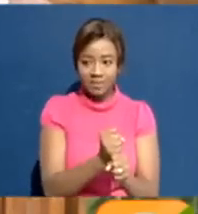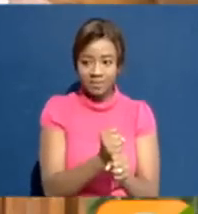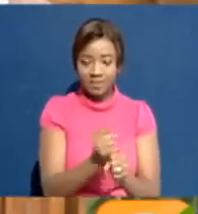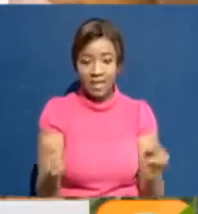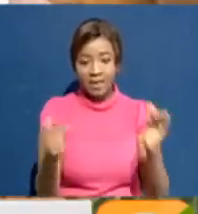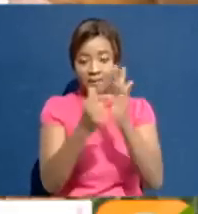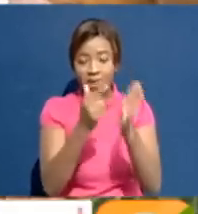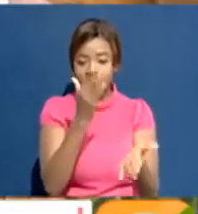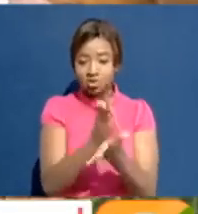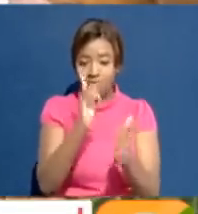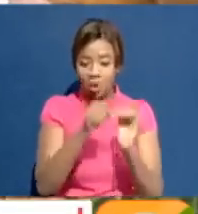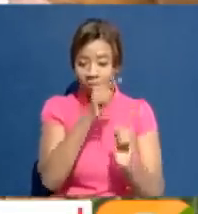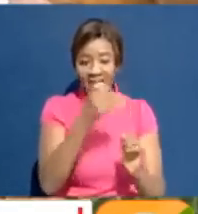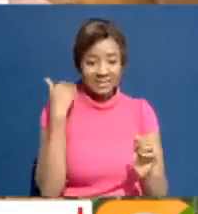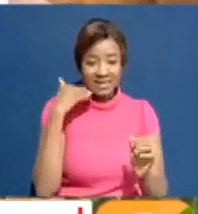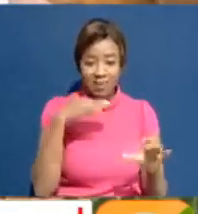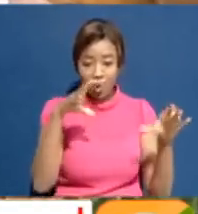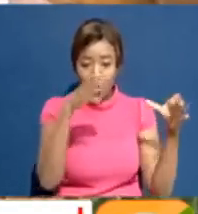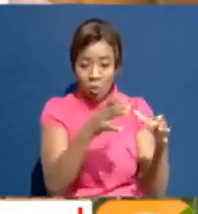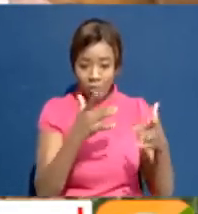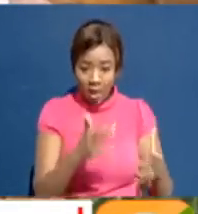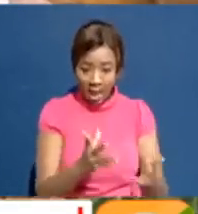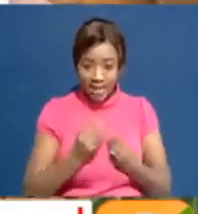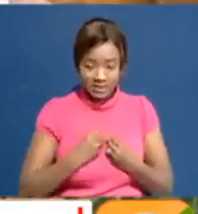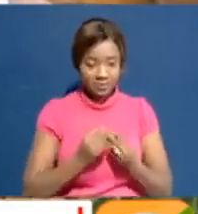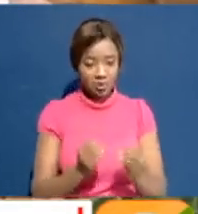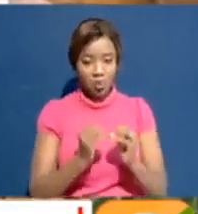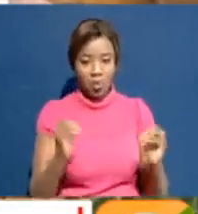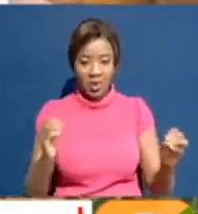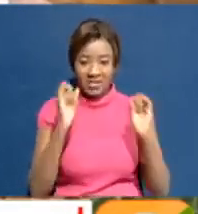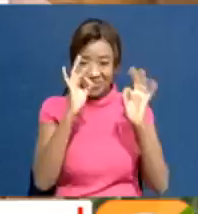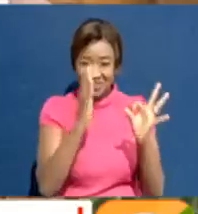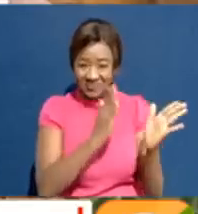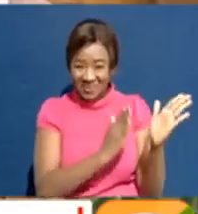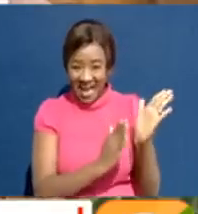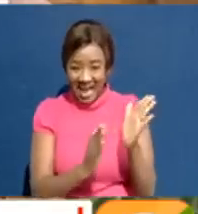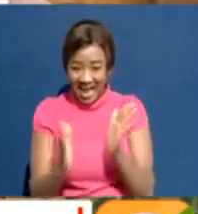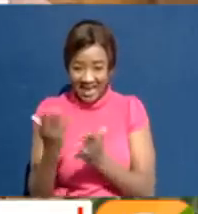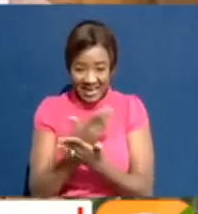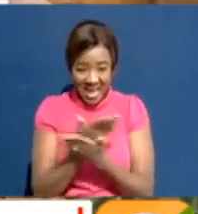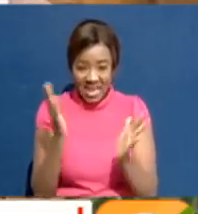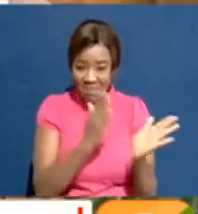is that that gang will not be allowed, and any attempt